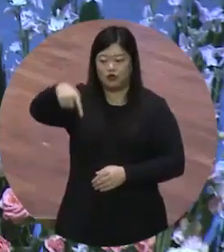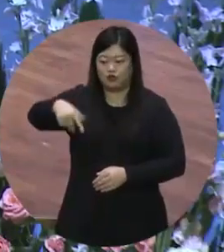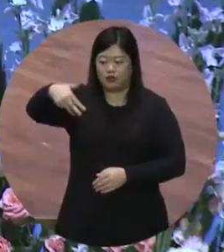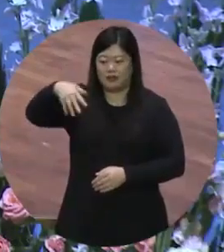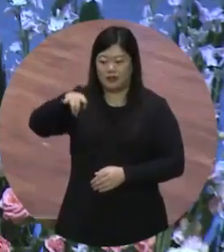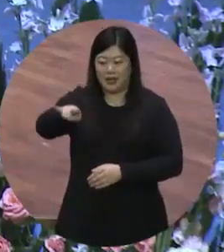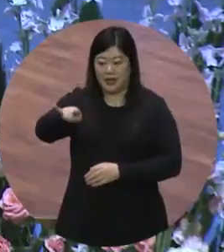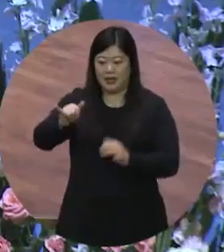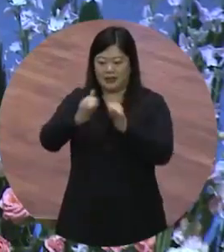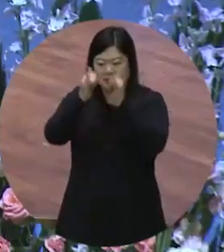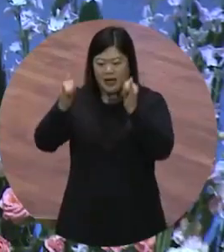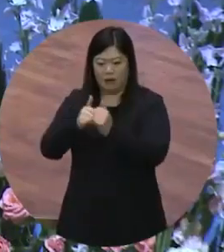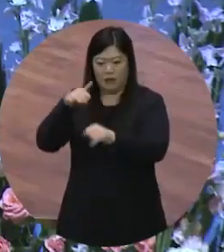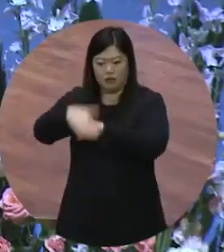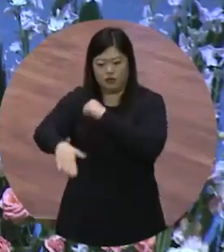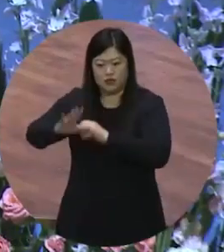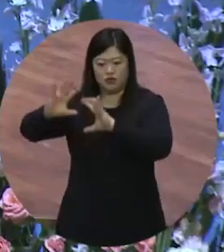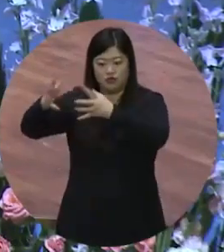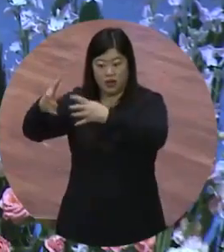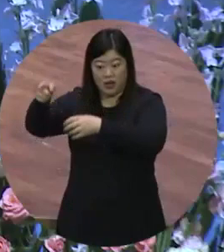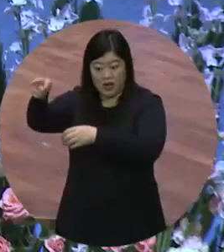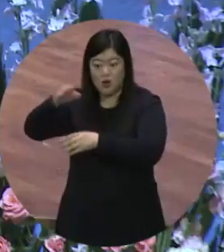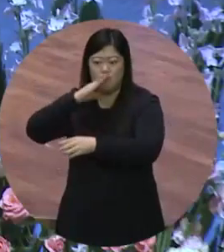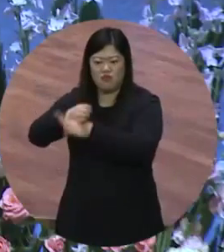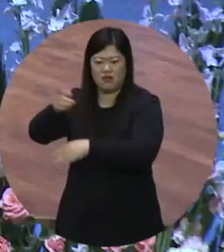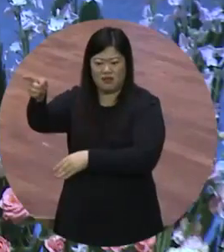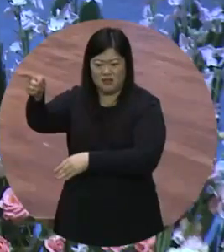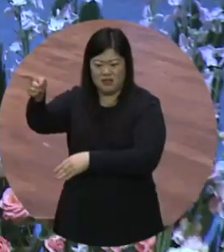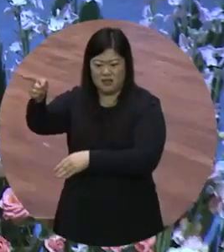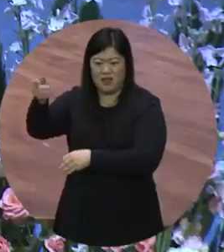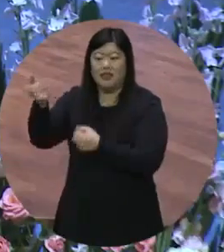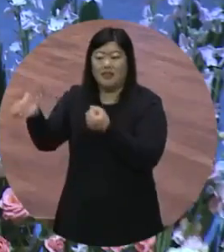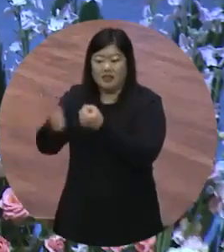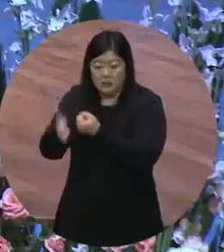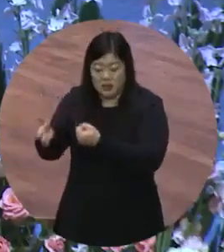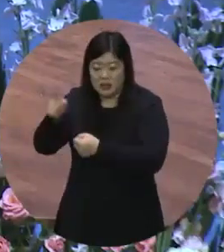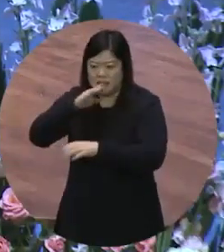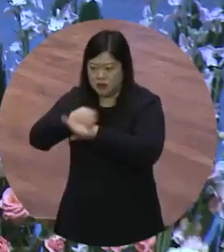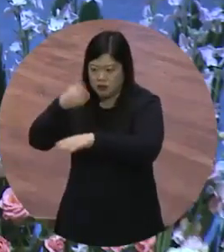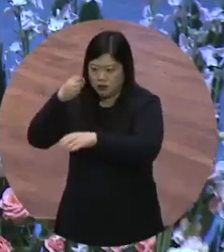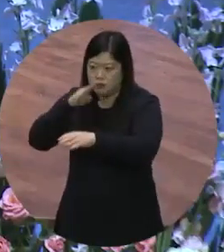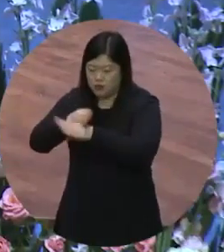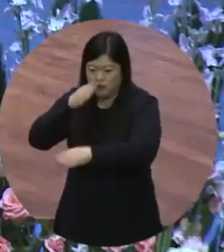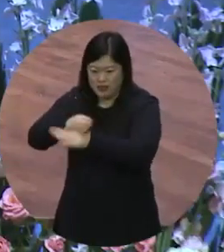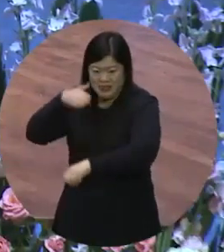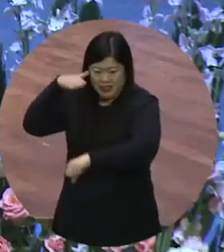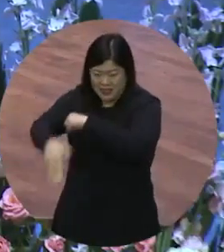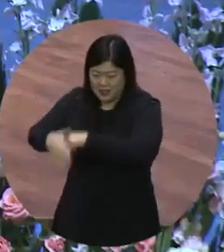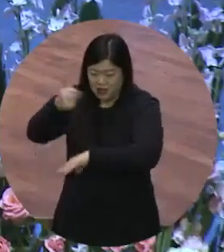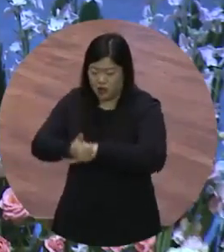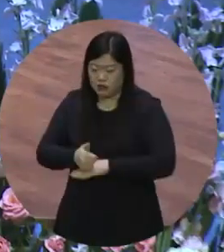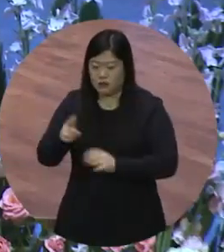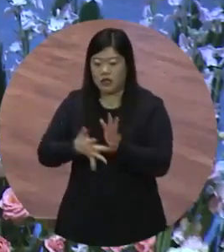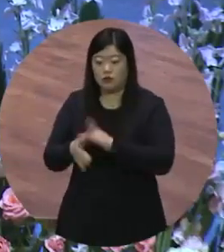국가, 그냥, 이제 정부가 하는 게 정부가. 다른 거 믿으면 안 돼. 정부가 시기도 해야